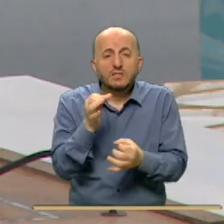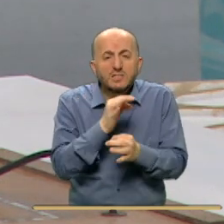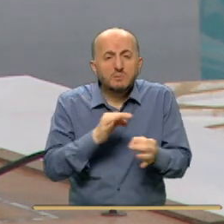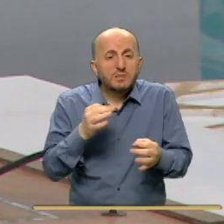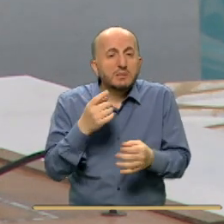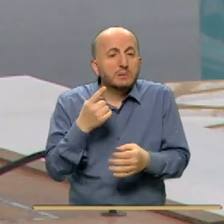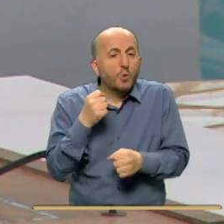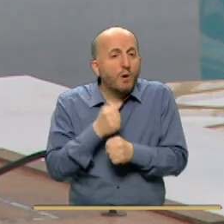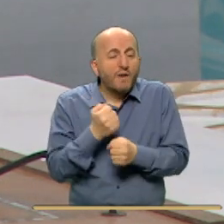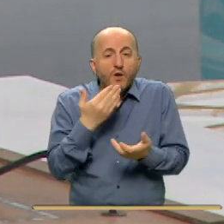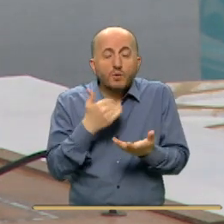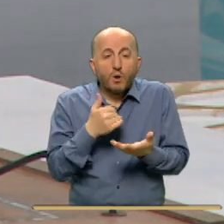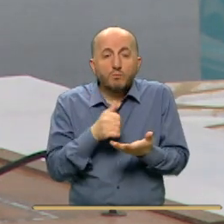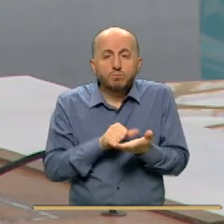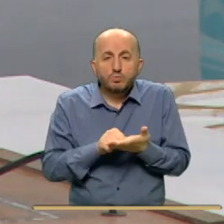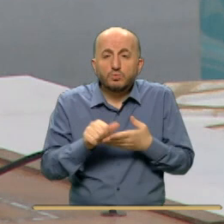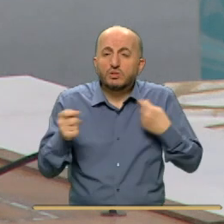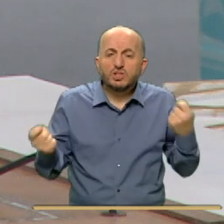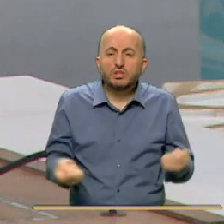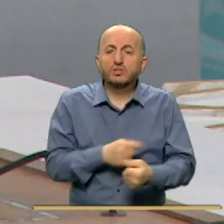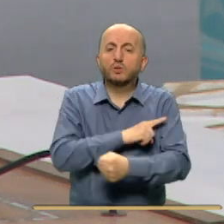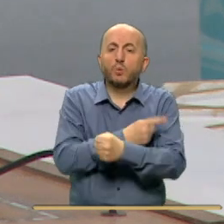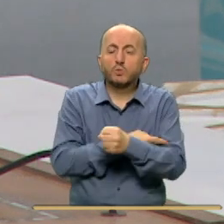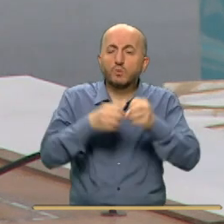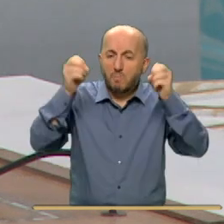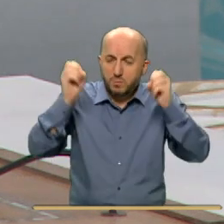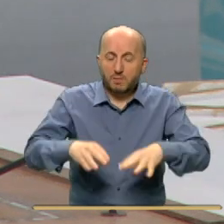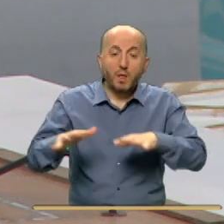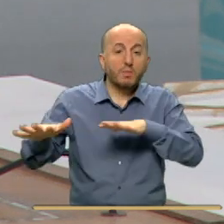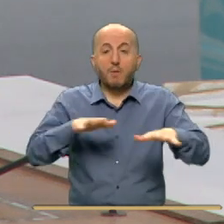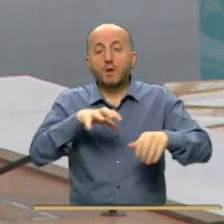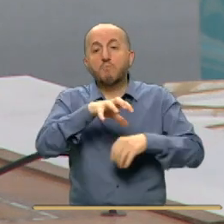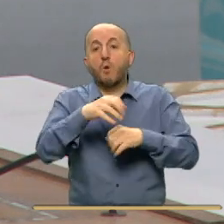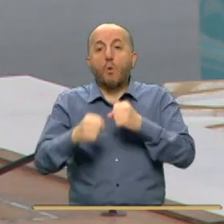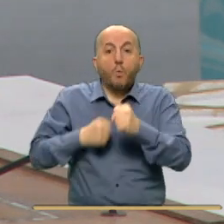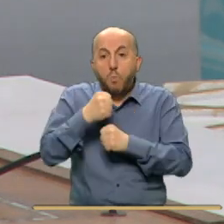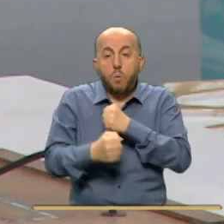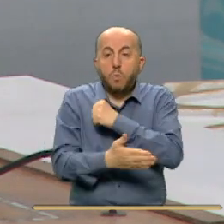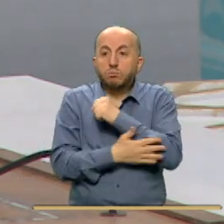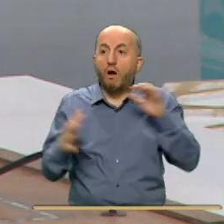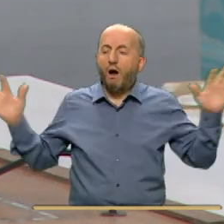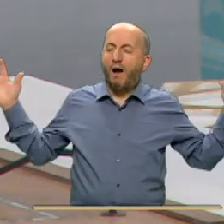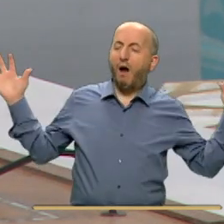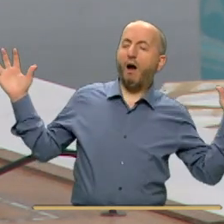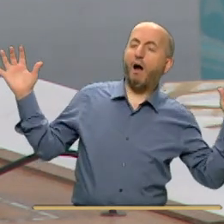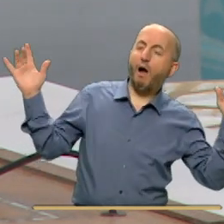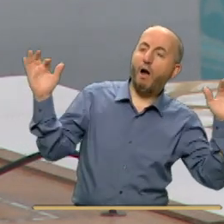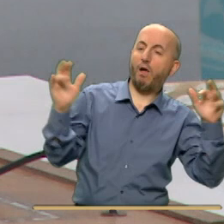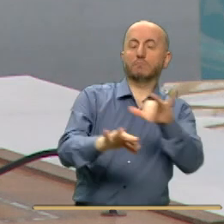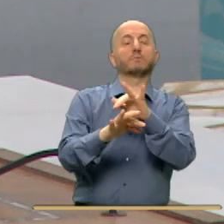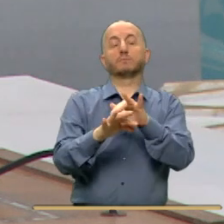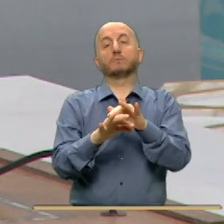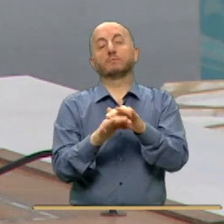yok, bütün işini gücünü bırakmış, deprem bölgesine koşuyor, yardım yağdırıyor. Herkes elinden ne geliyorsa